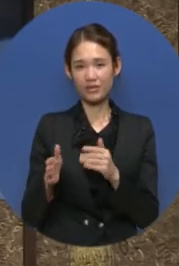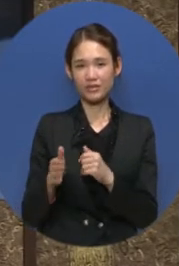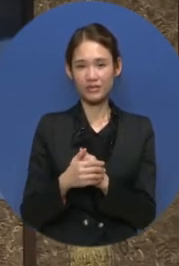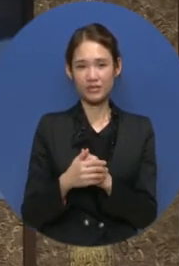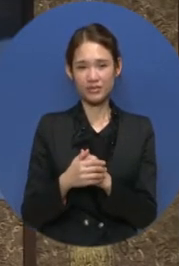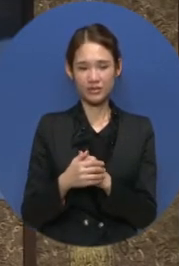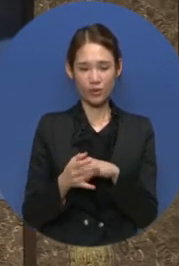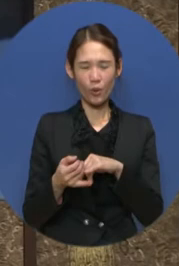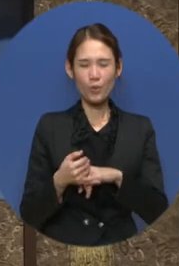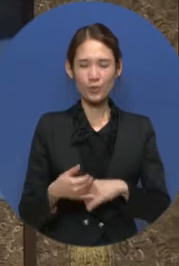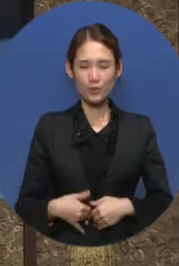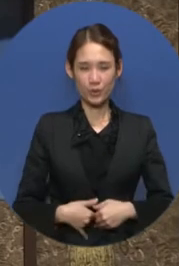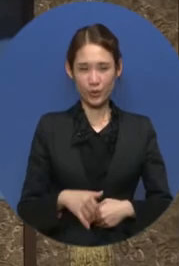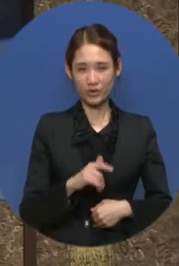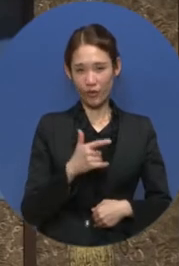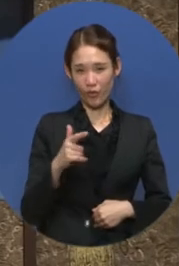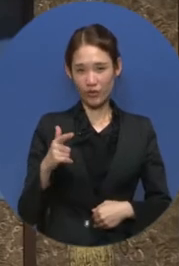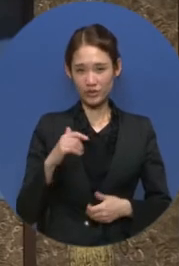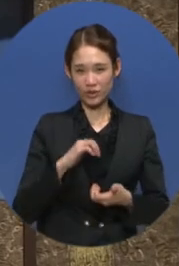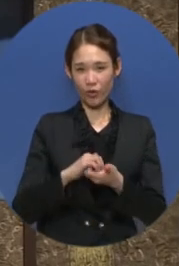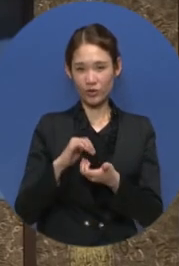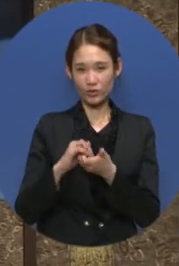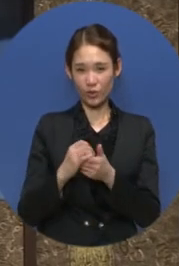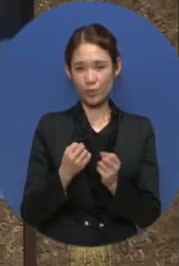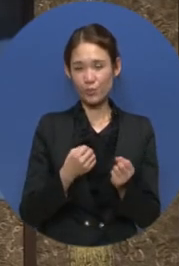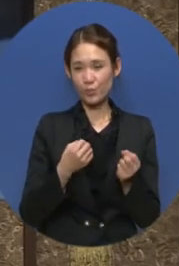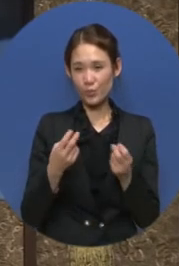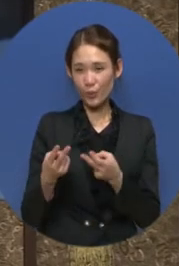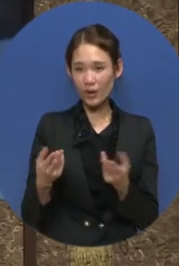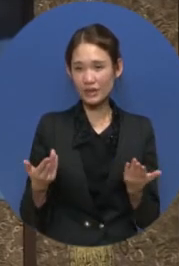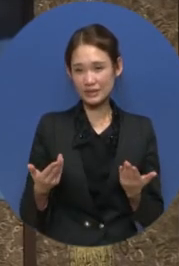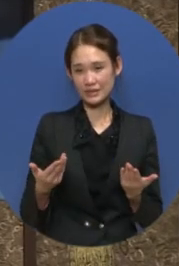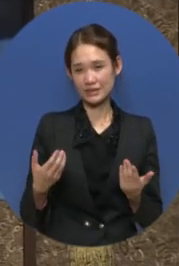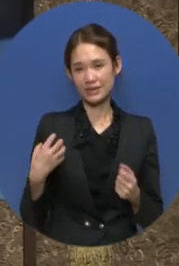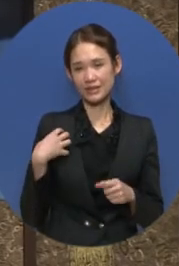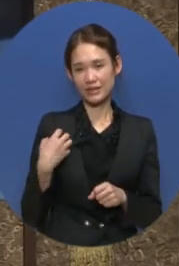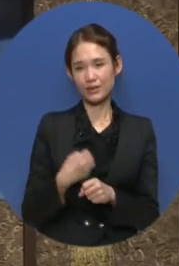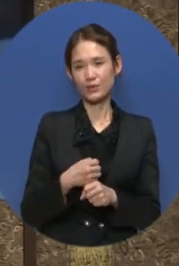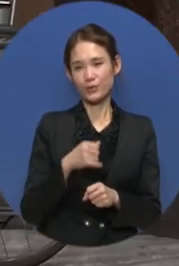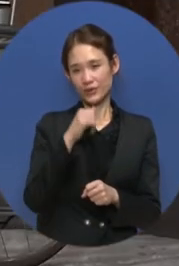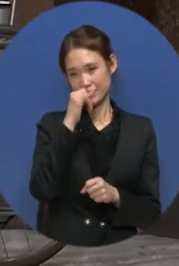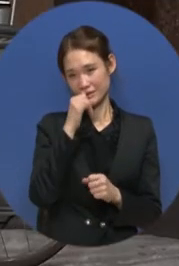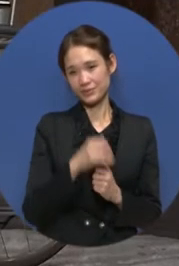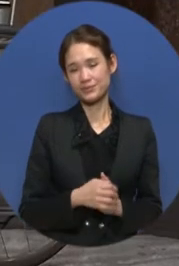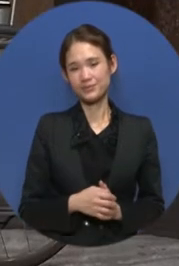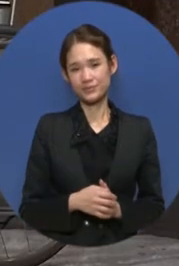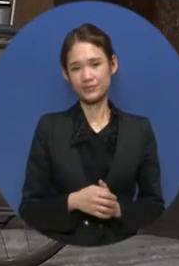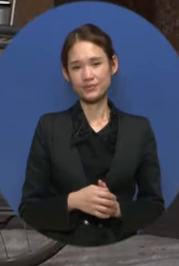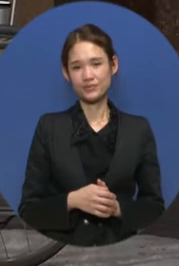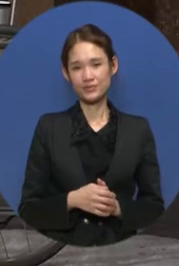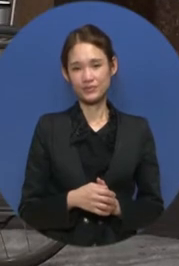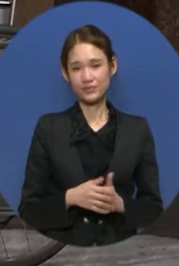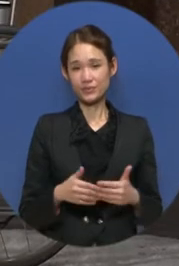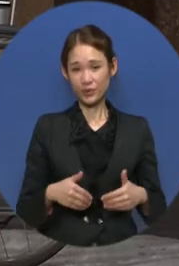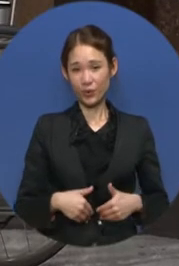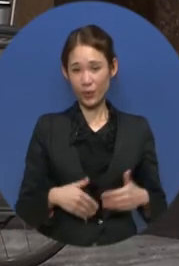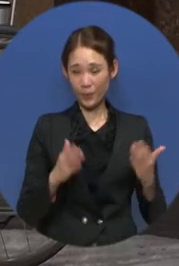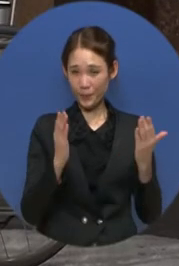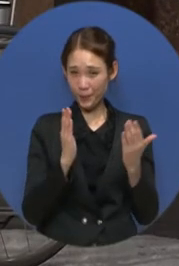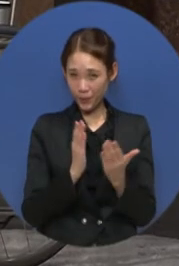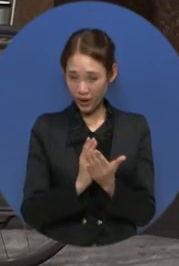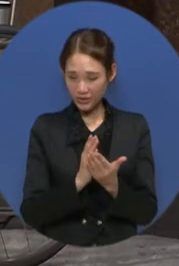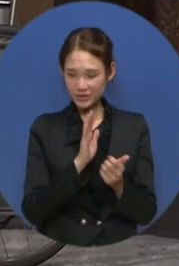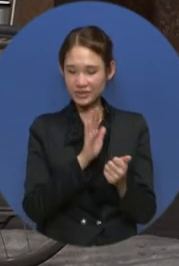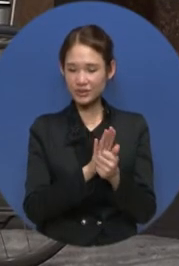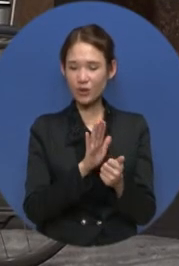그쪽에서 좀 필요한 것들을 저희가 정기적으로 보내드리고 있는 일도 하고 있죠. 아, 그러니까 수요에 맞춰서 지원을 하는